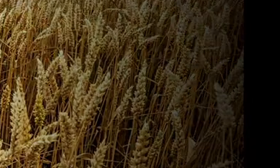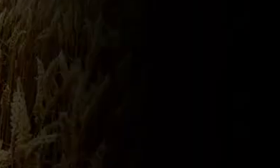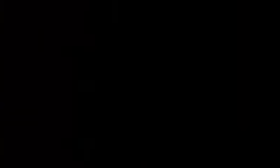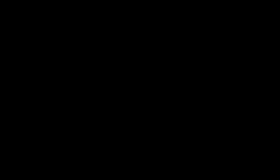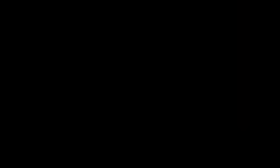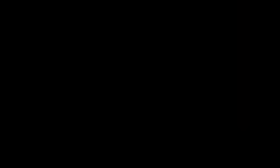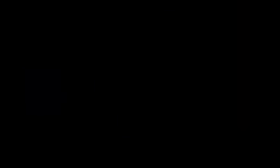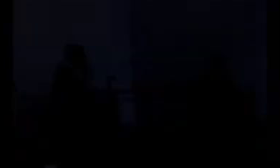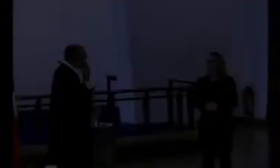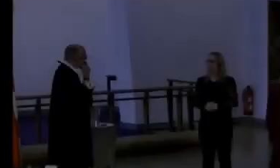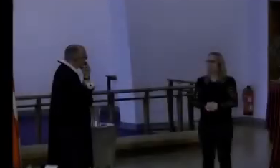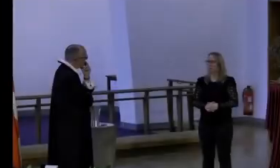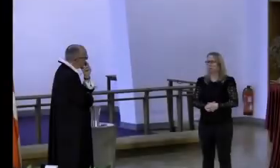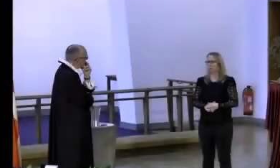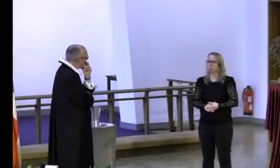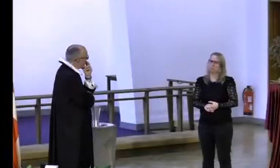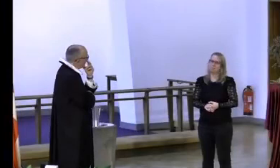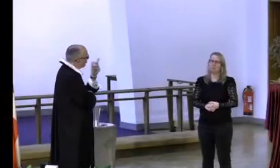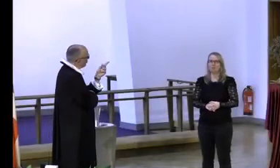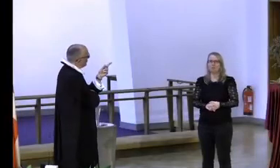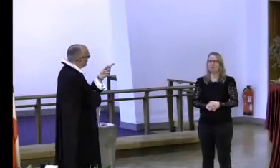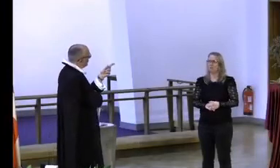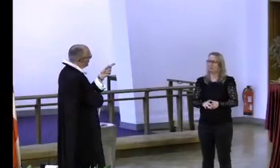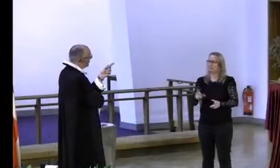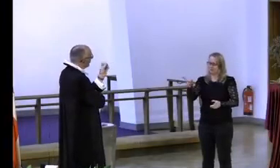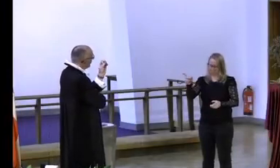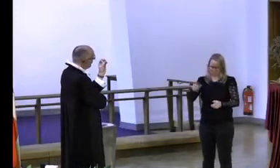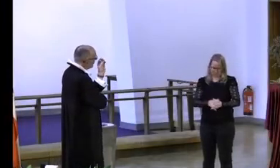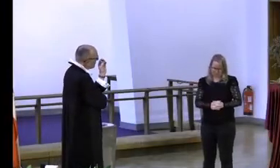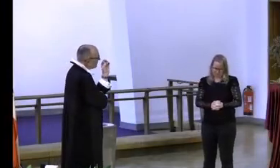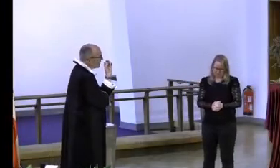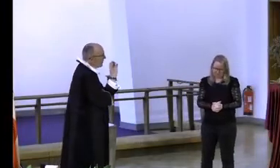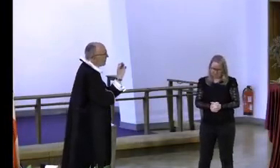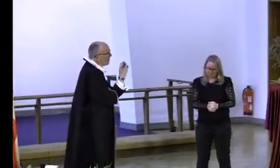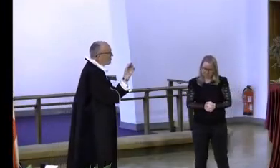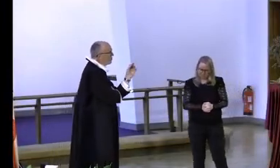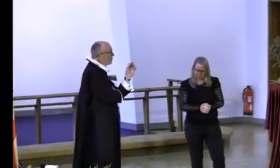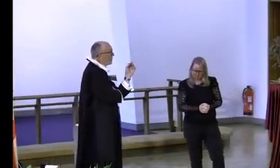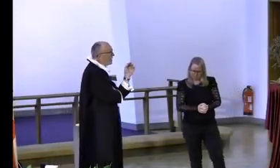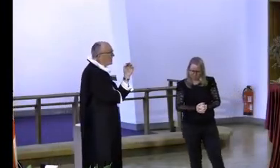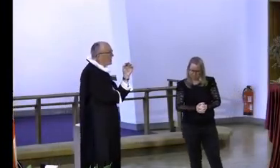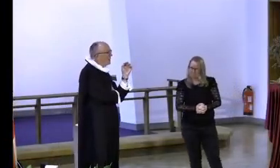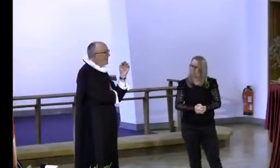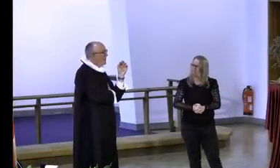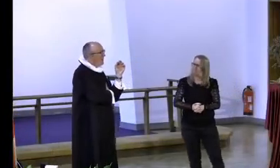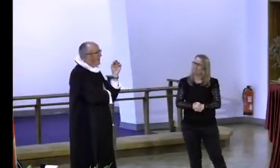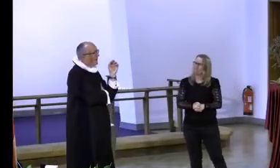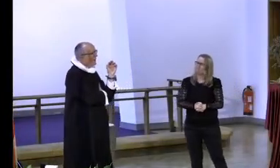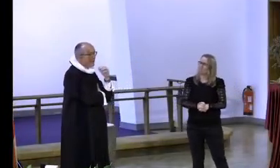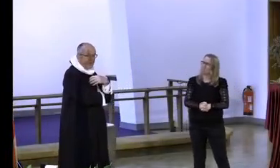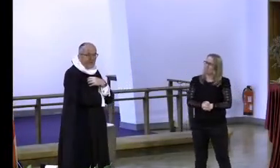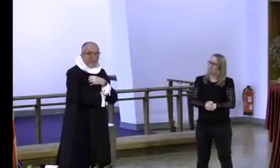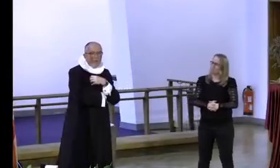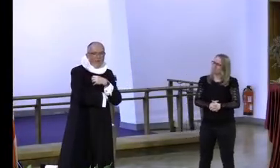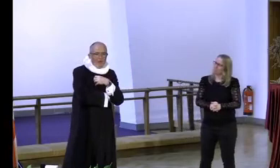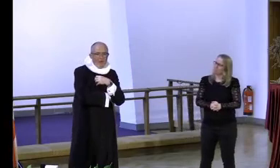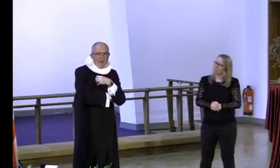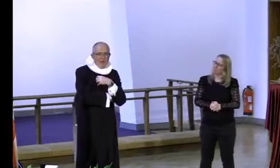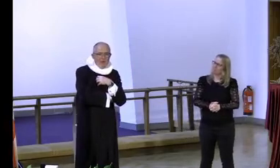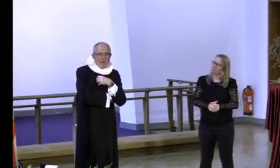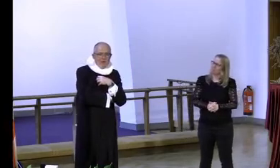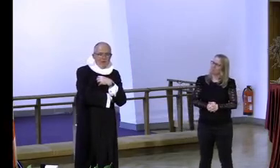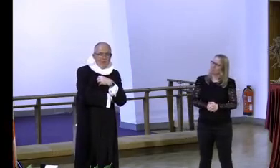Ja, vi tænker vel på... Jo, nu ved jeg det. Ja. Se, vi tænker også på, at vi har brug for